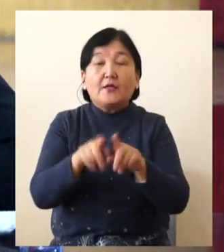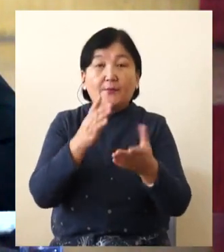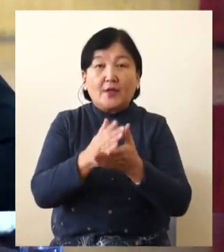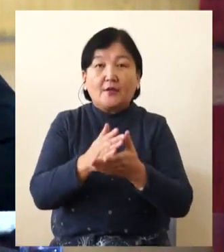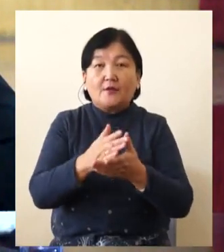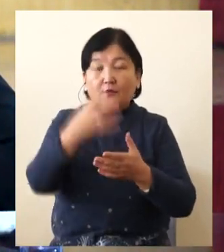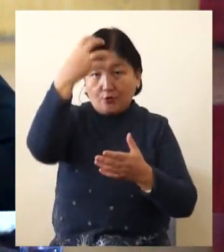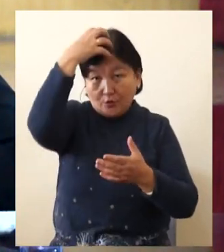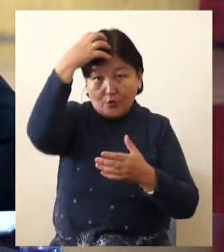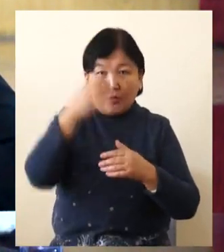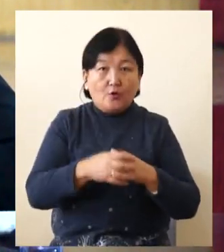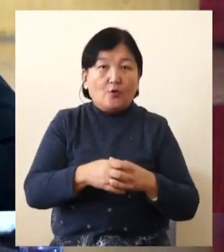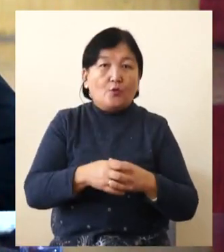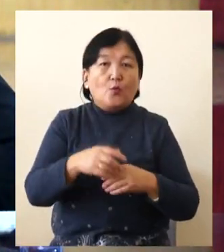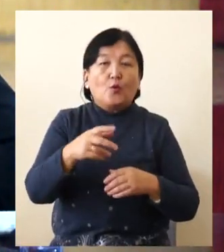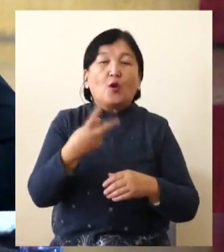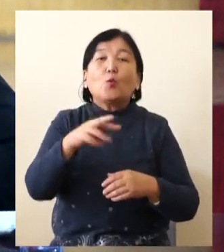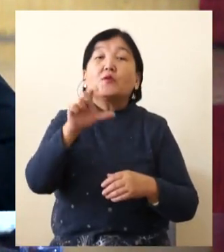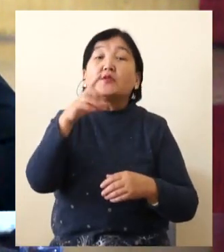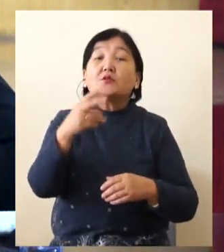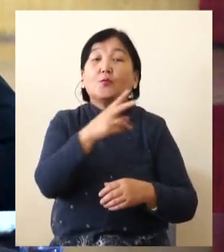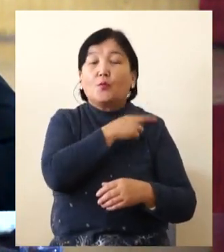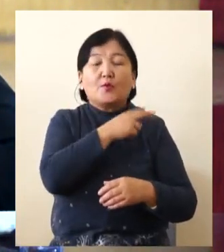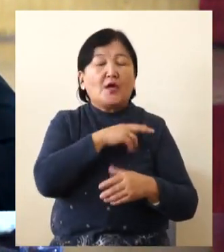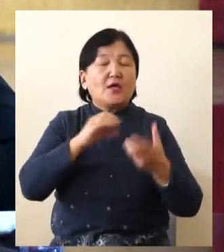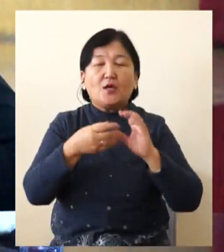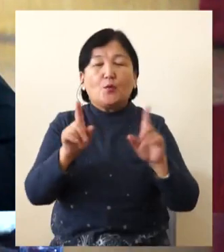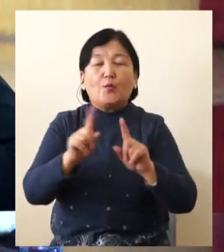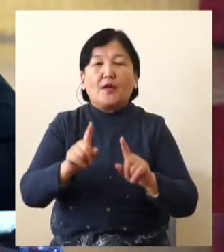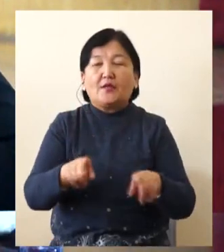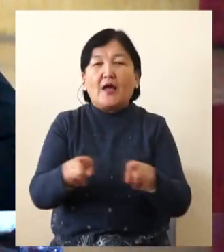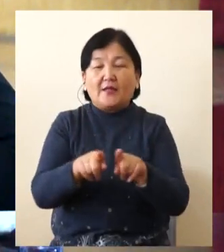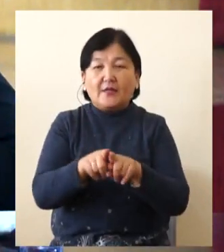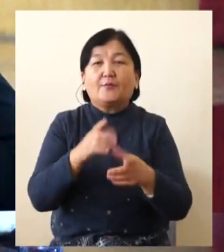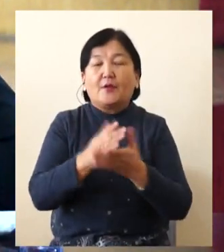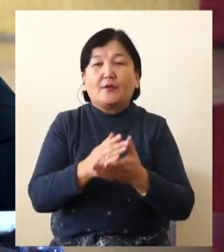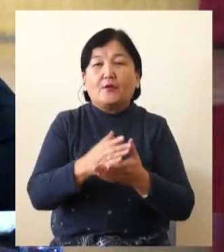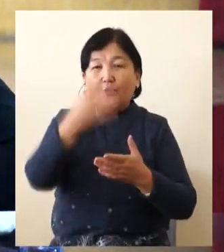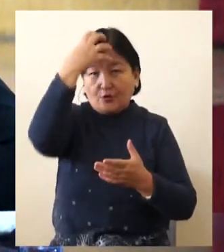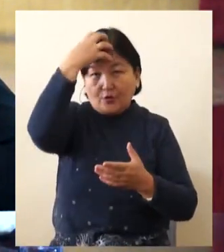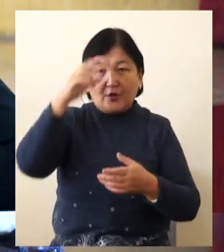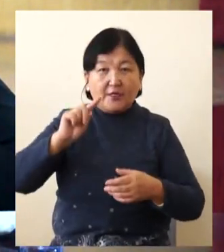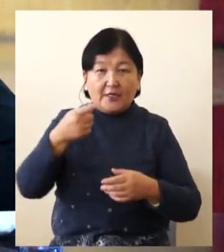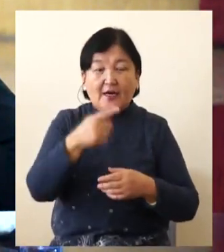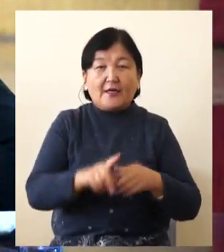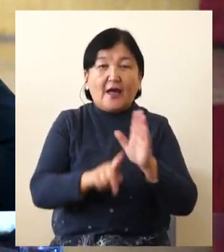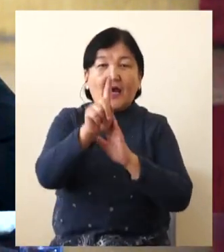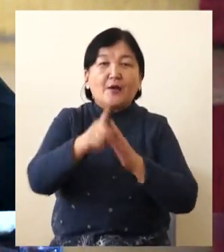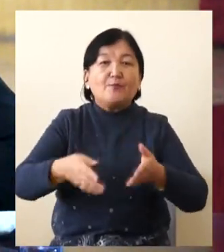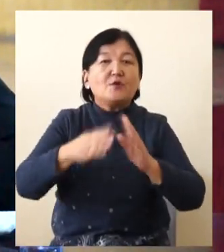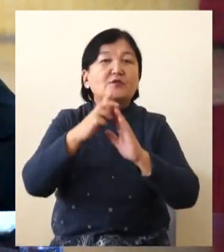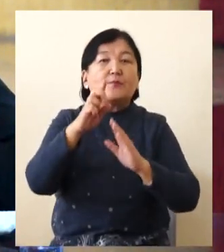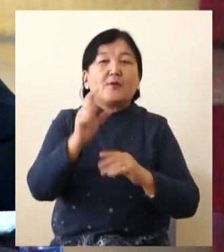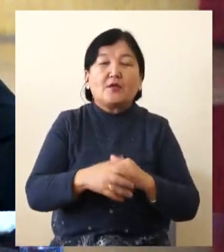Тийм учраас нөгөө төр үндсэн үүргээд биелүүлэх ёстой гэдэг ачаа чинь л дээ. Үндсэн үүргийн өдөөсө төр анх яаж бий болсон бэ